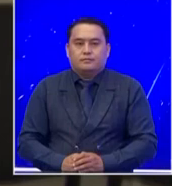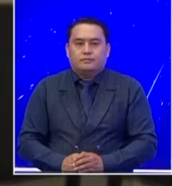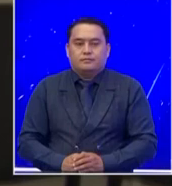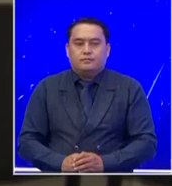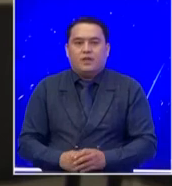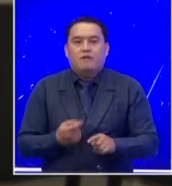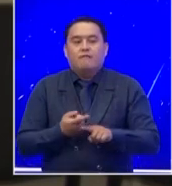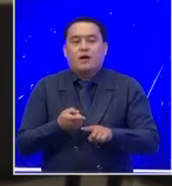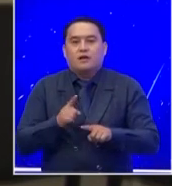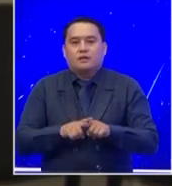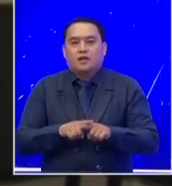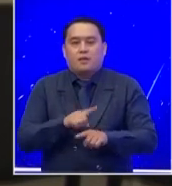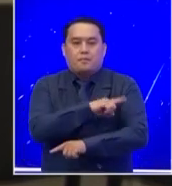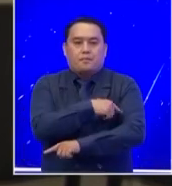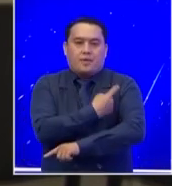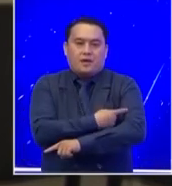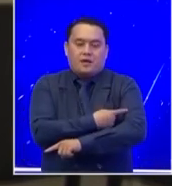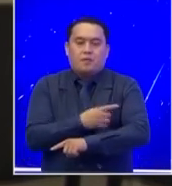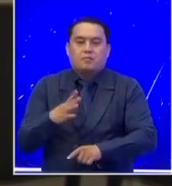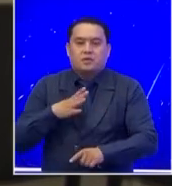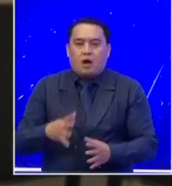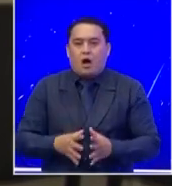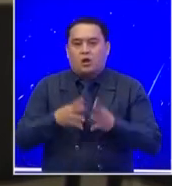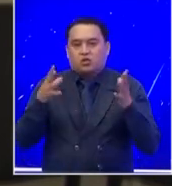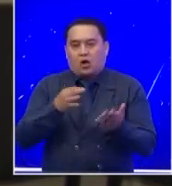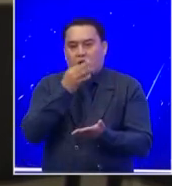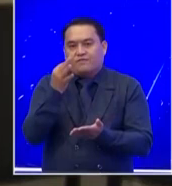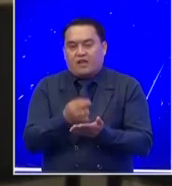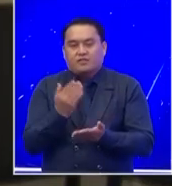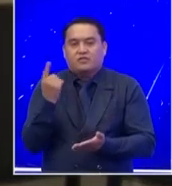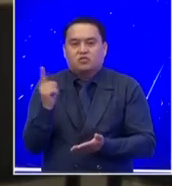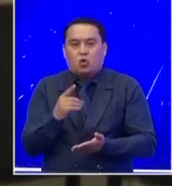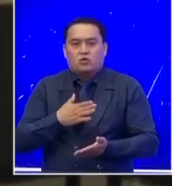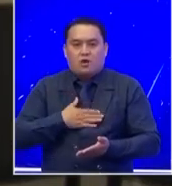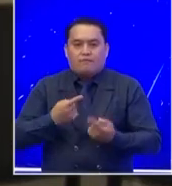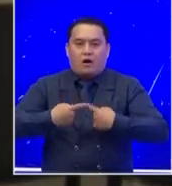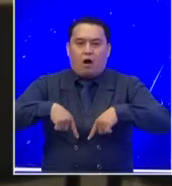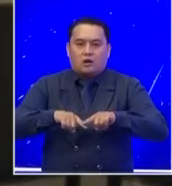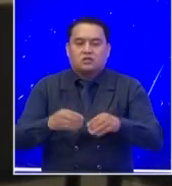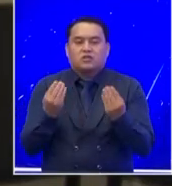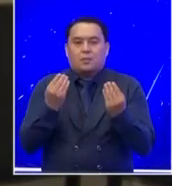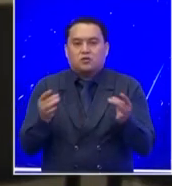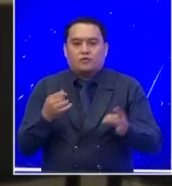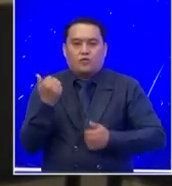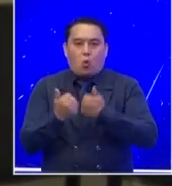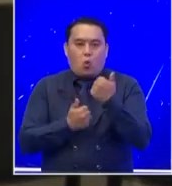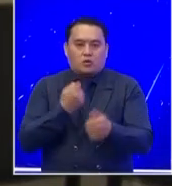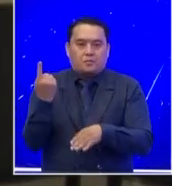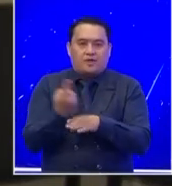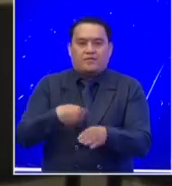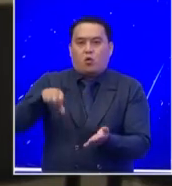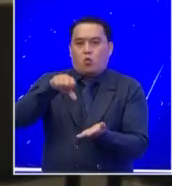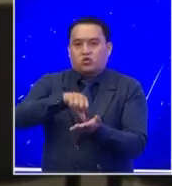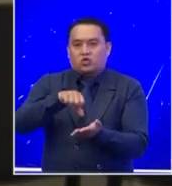В это трудное время на медработников страны легла большая ответственность. Несмотря на это, для нас организован такой замечательный конкурс. Я впервые